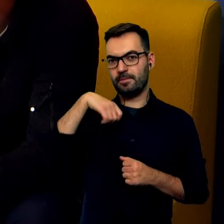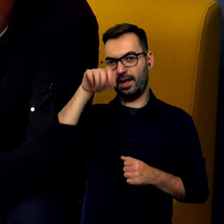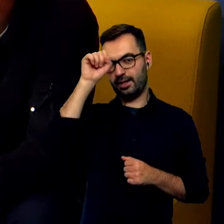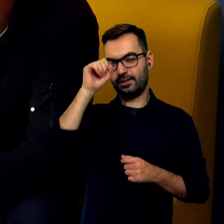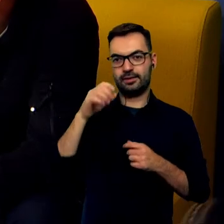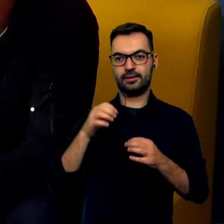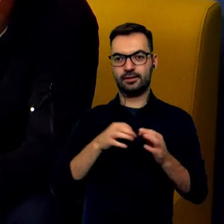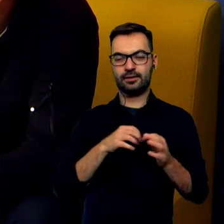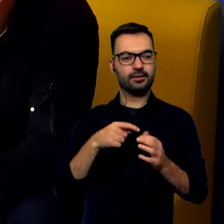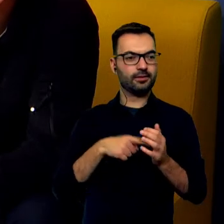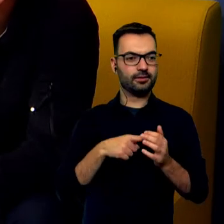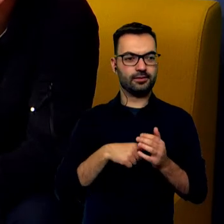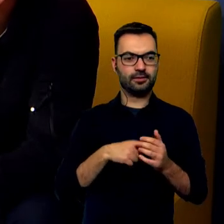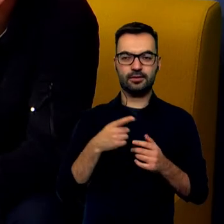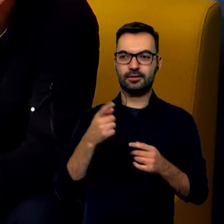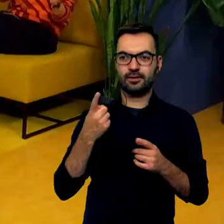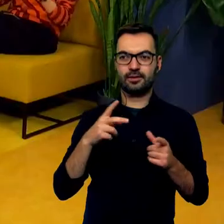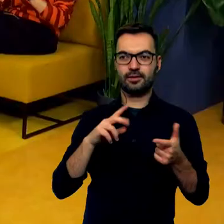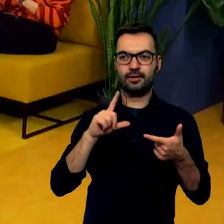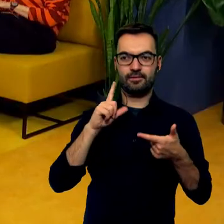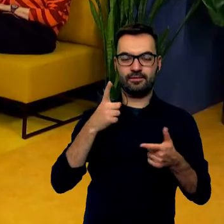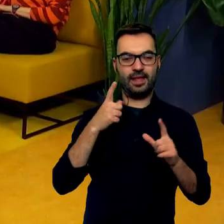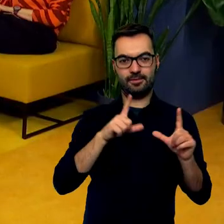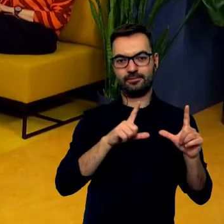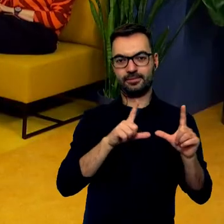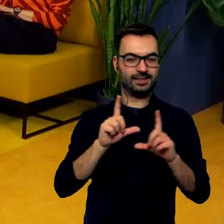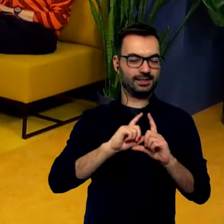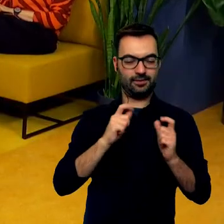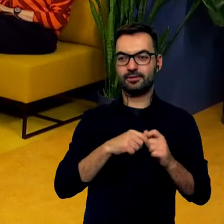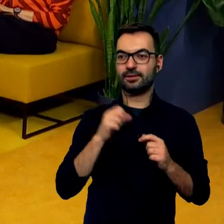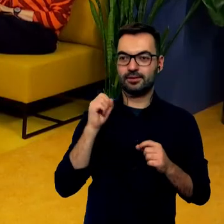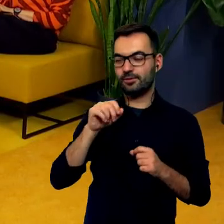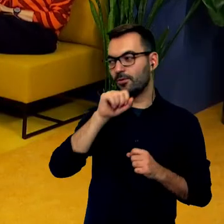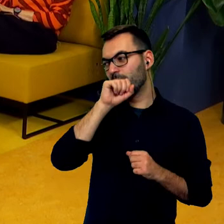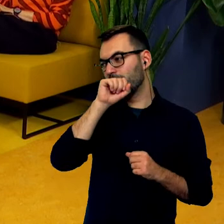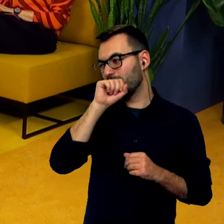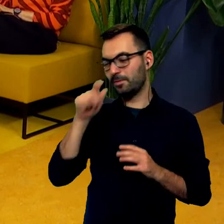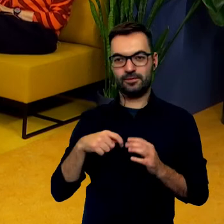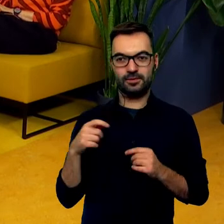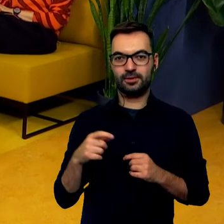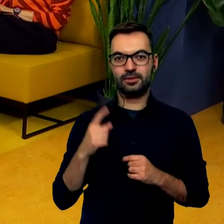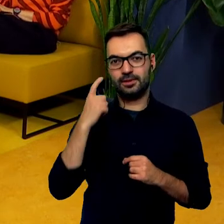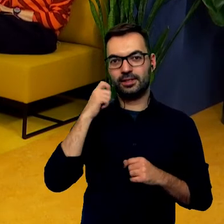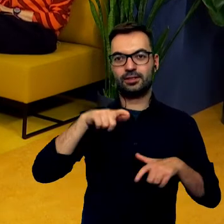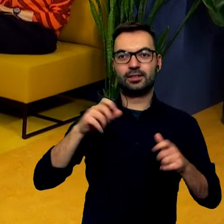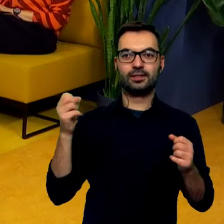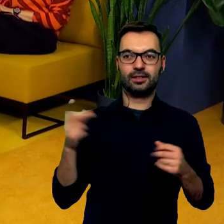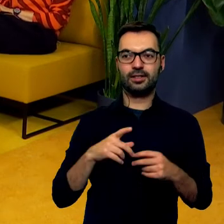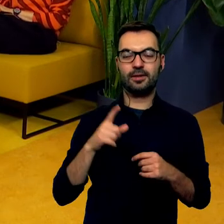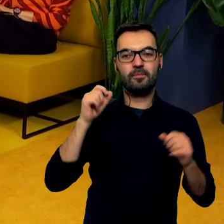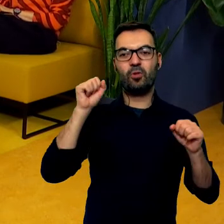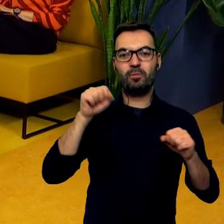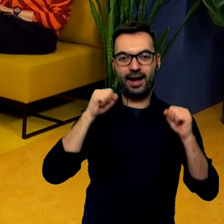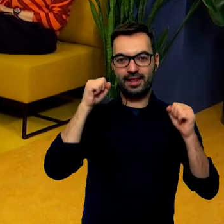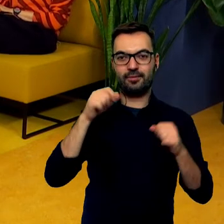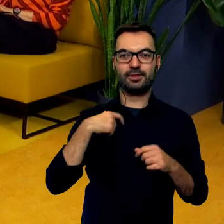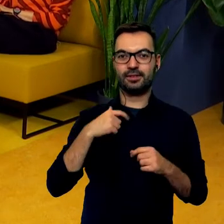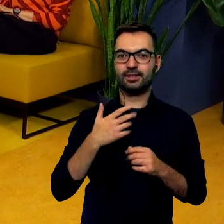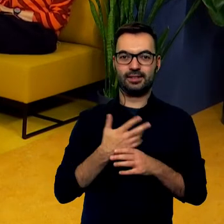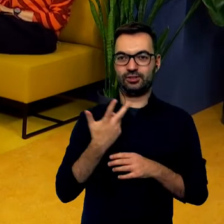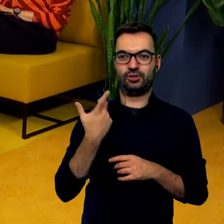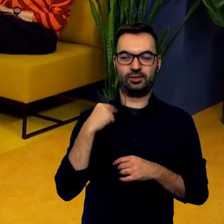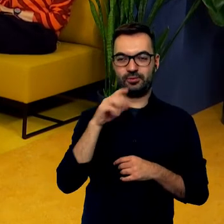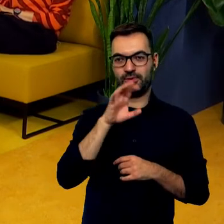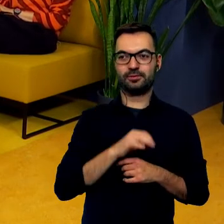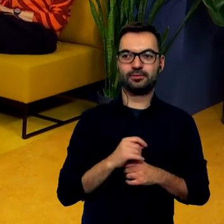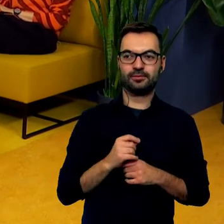berlińska historia. To ta, która była w jednym ujęciu dziewczyny. Kręcona tak, tak, przez cały tak. film. Ja uwielbiam ten film. Pamiętam, siedziałem w kinie pod baranami, byłem jednym z trzech